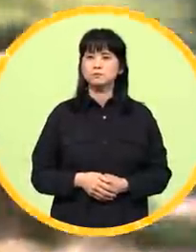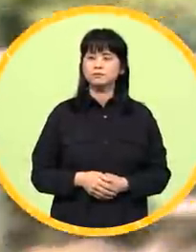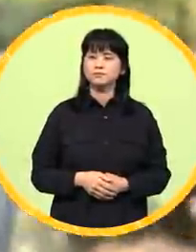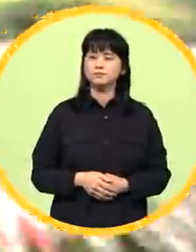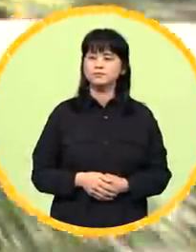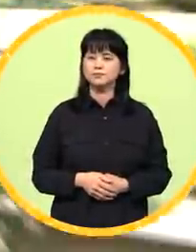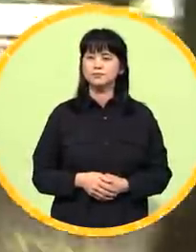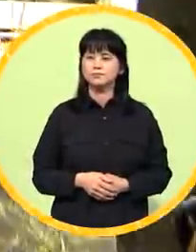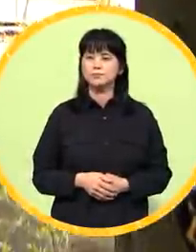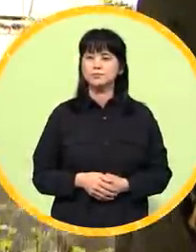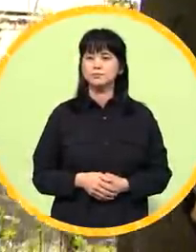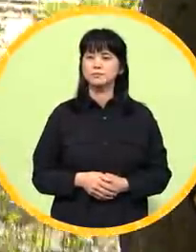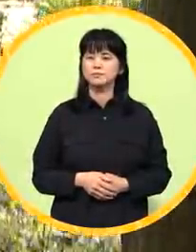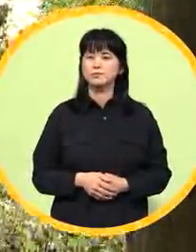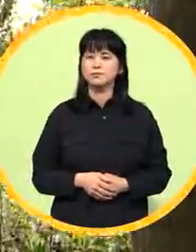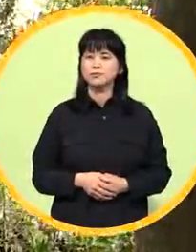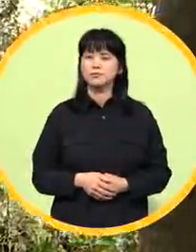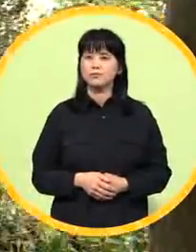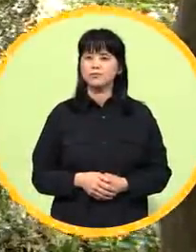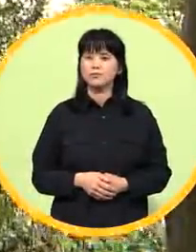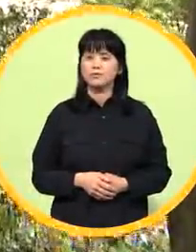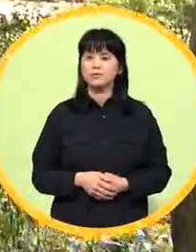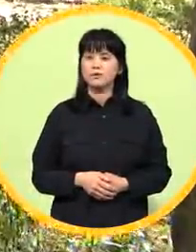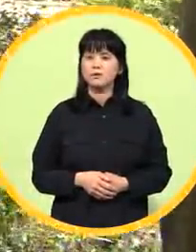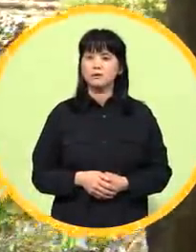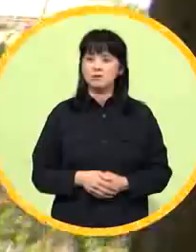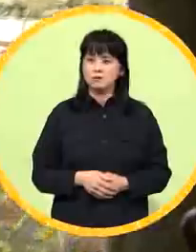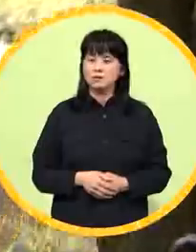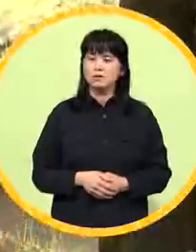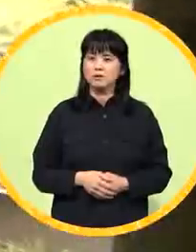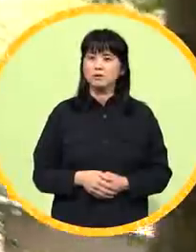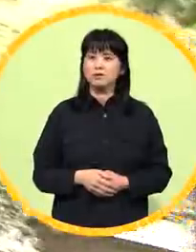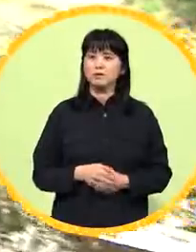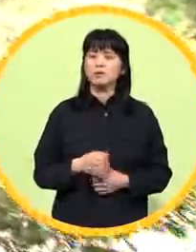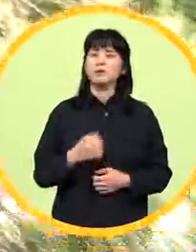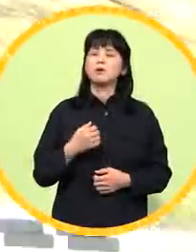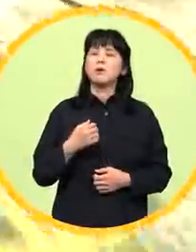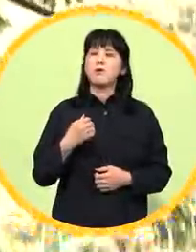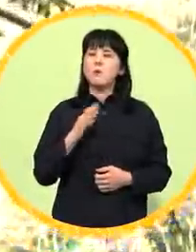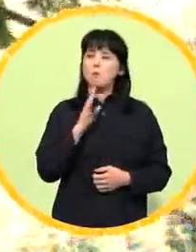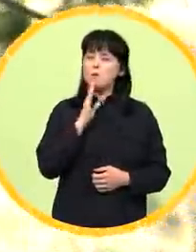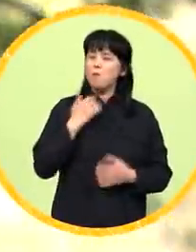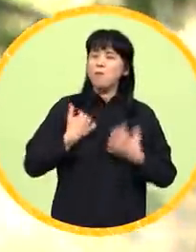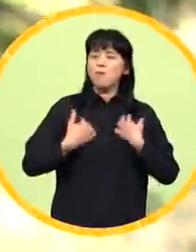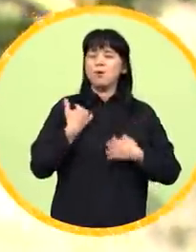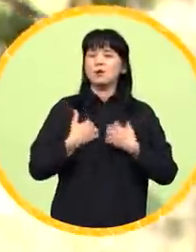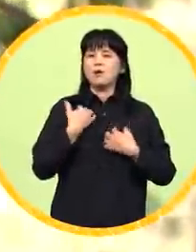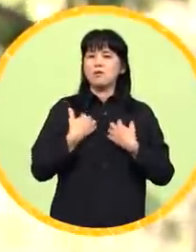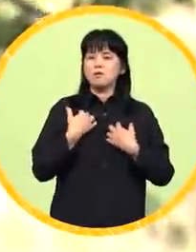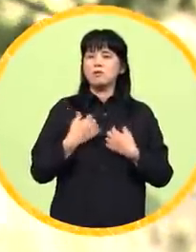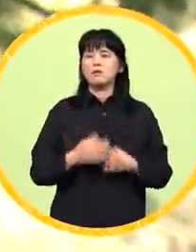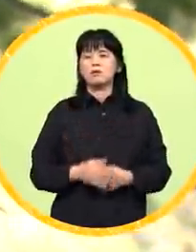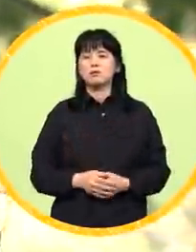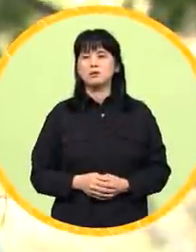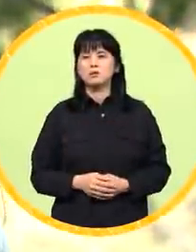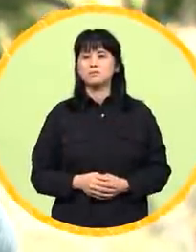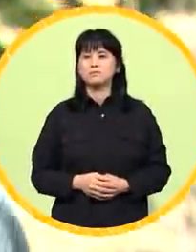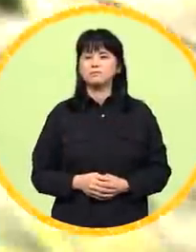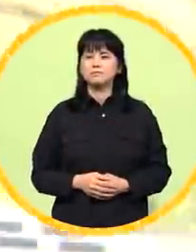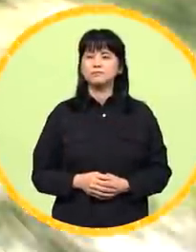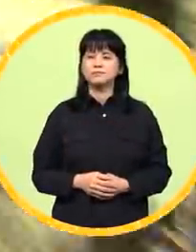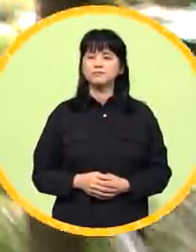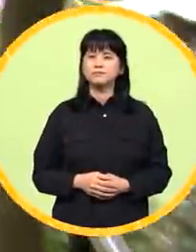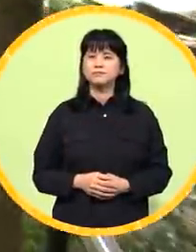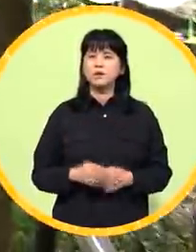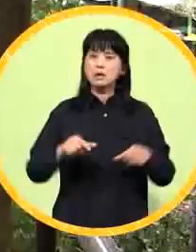ああああああねぇ大にゃーめんなきゃダメいや